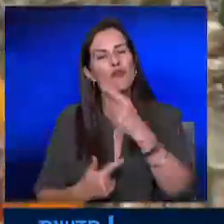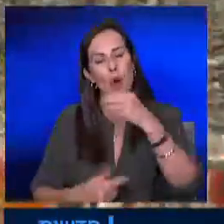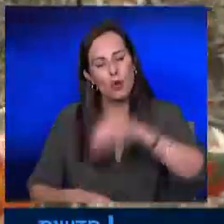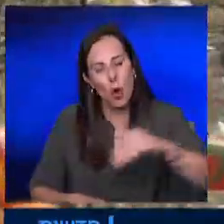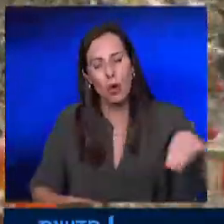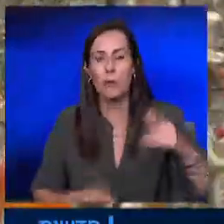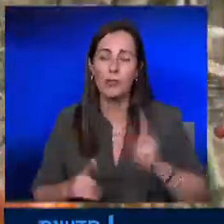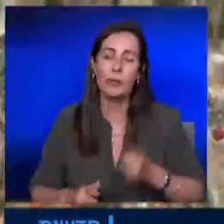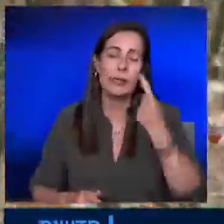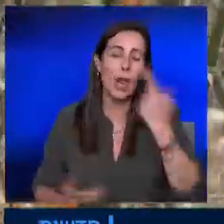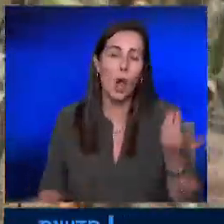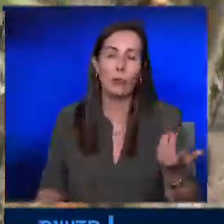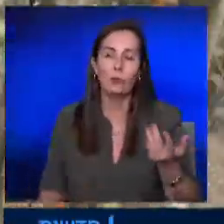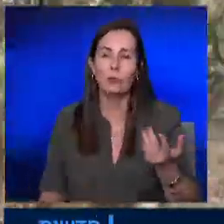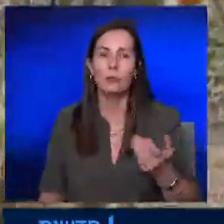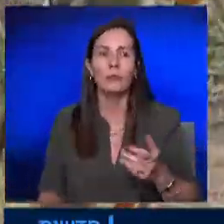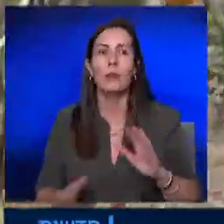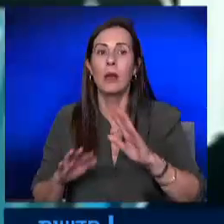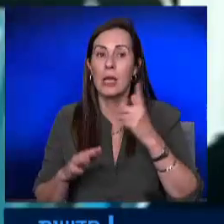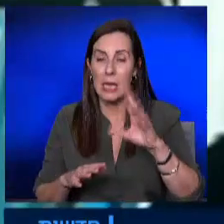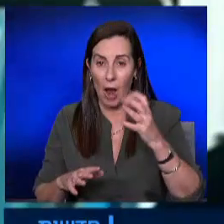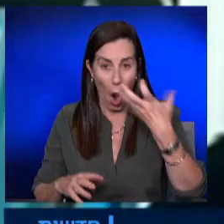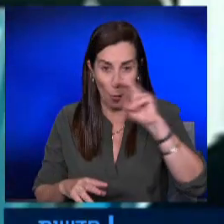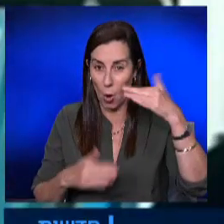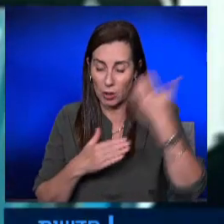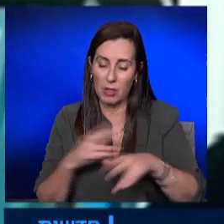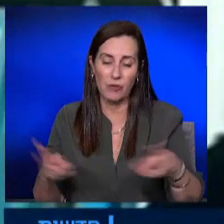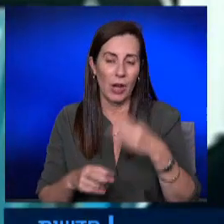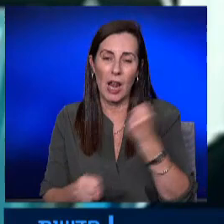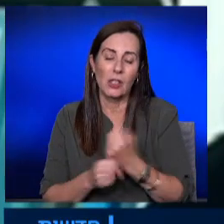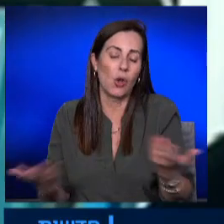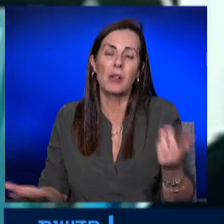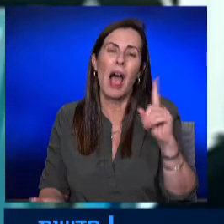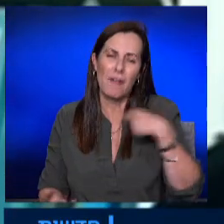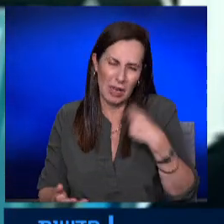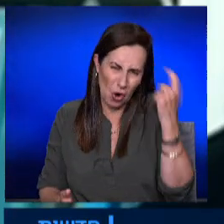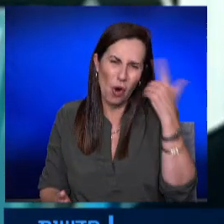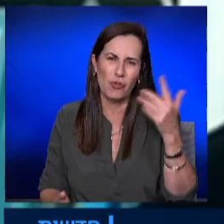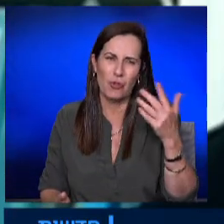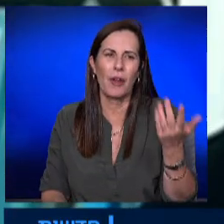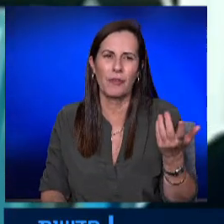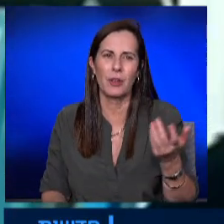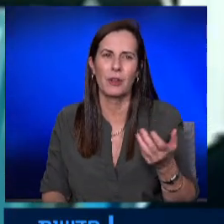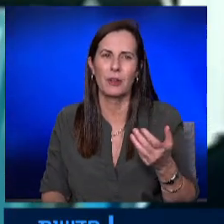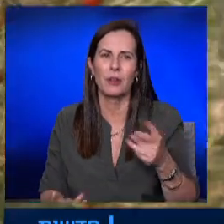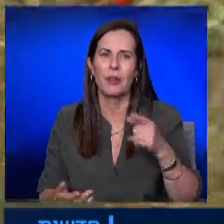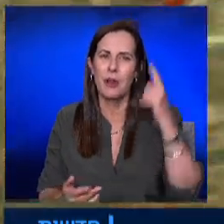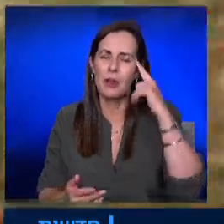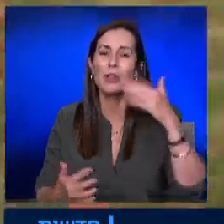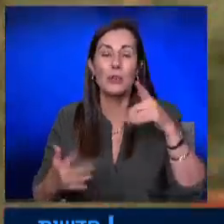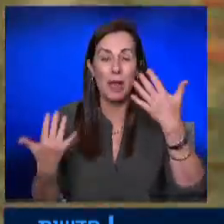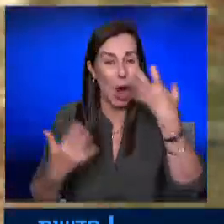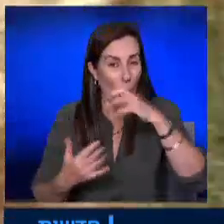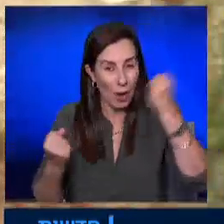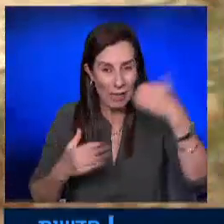עכשיו תחיה לראות, כל מה שהגל הזה לא ייגמר, אי אפשר לעשות הערכה, אבל אני מניח שיהיה נזק. מהו זה נדע רק שהגל